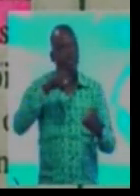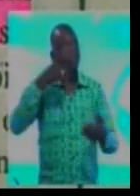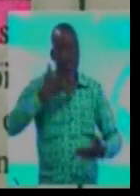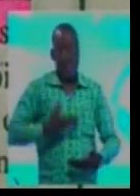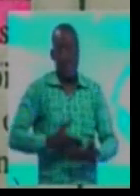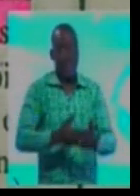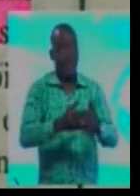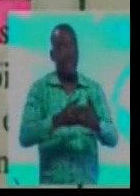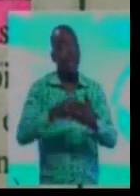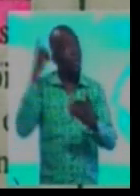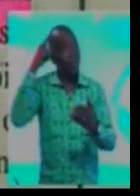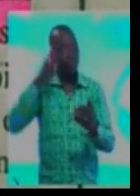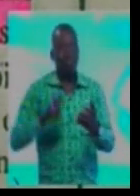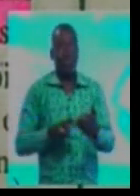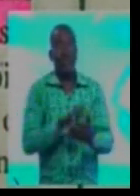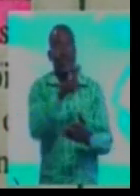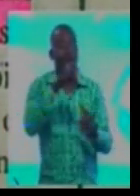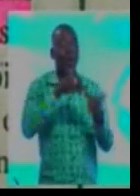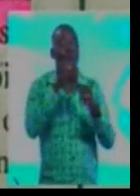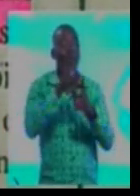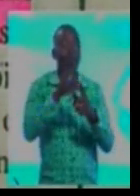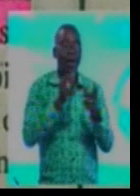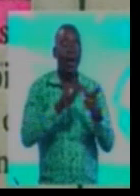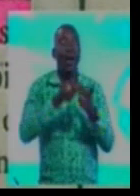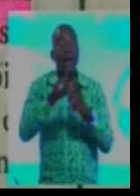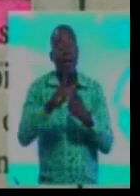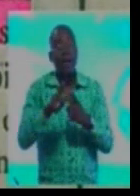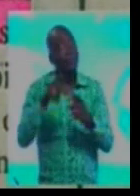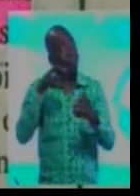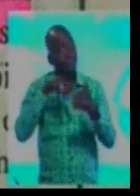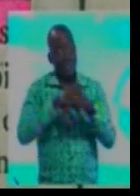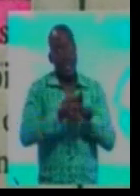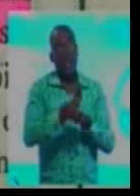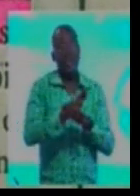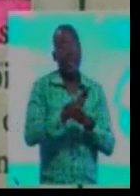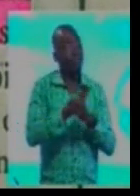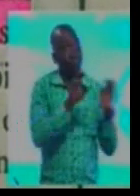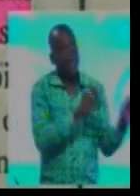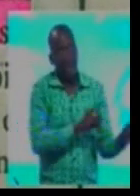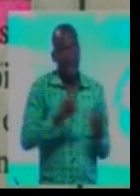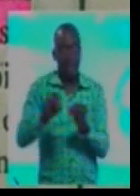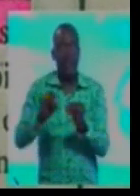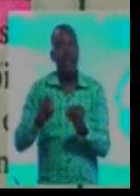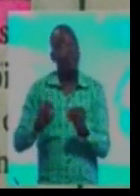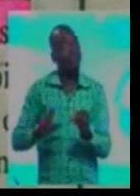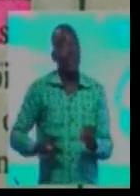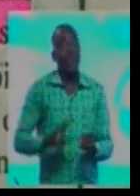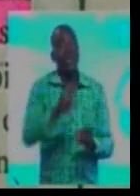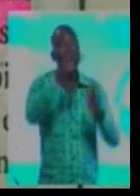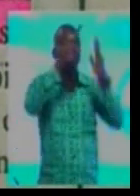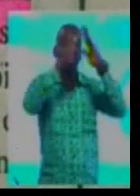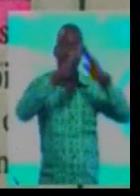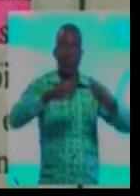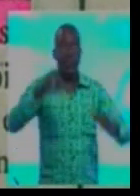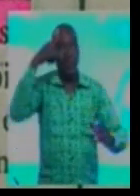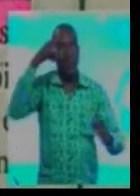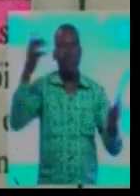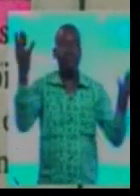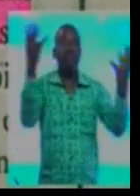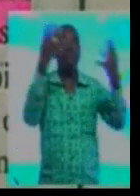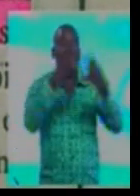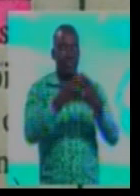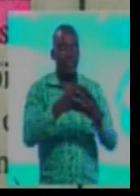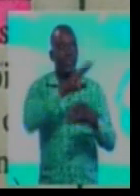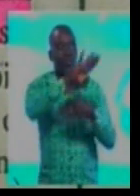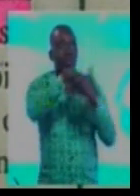Sédougou à l'exil ou alors, s'il devait rentrer, ce serait quitter directement l'aéroport pour la prison. Tout